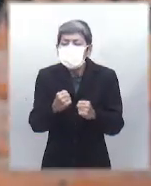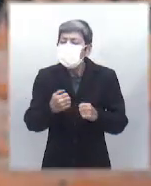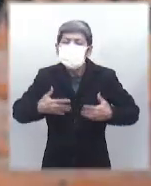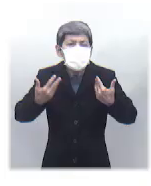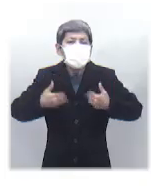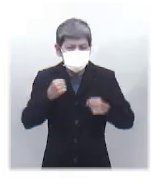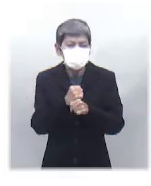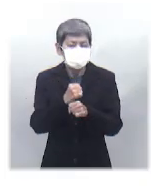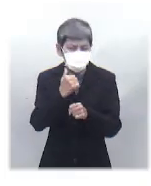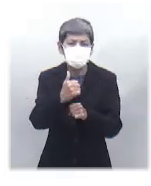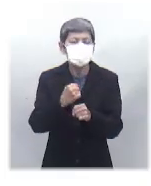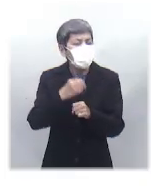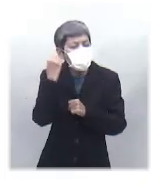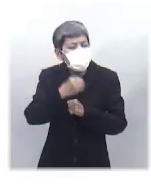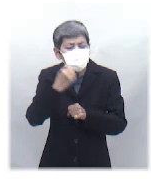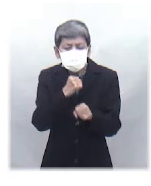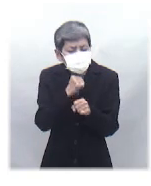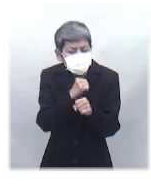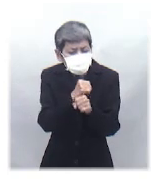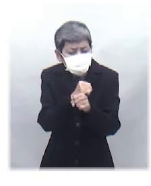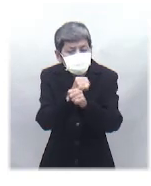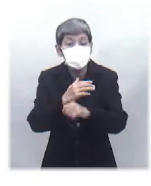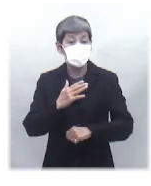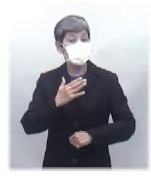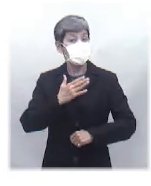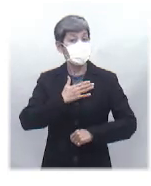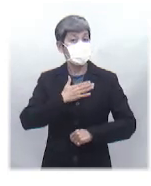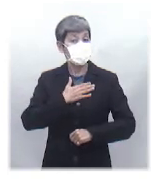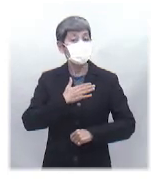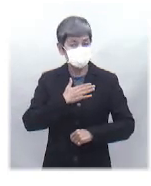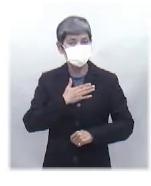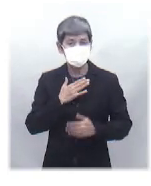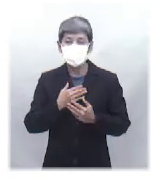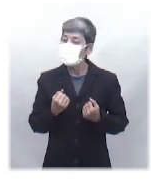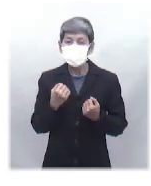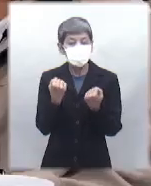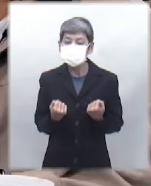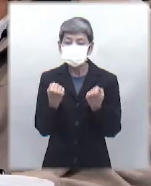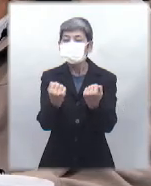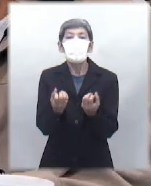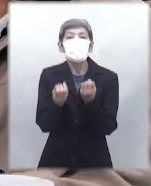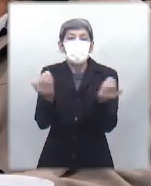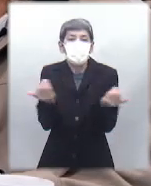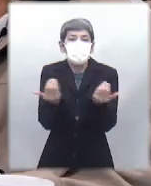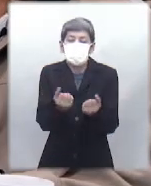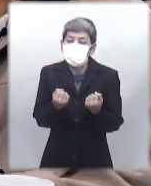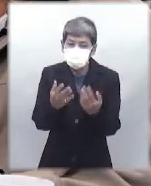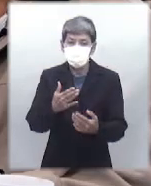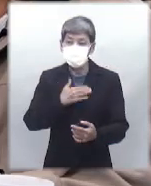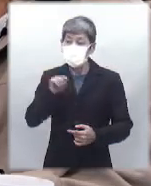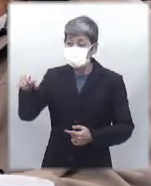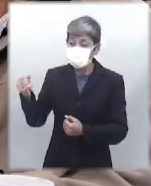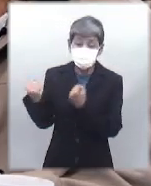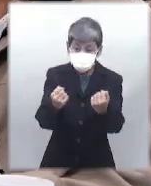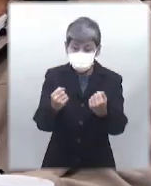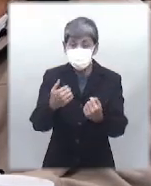เราสรุปมันกับทุกวันทุกวันนี้ผมขับรถไปส่งลูกเองเพราะว่าเรารู้สึกว่าถ้า